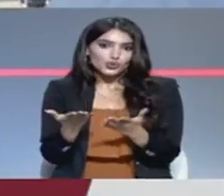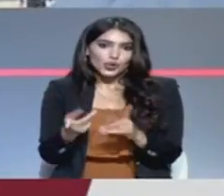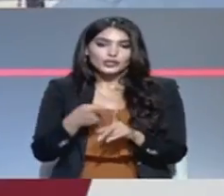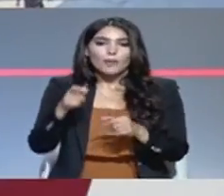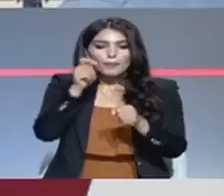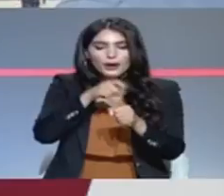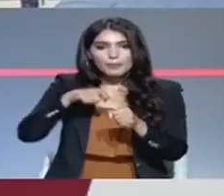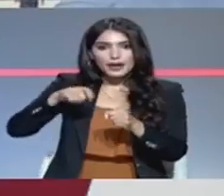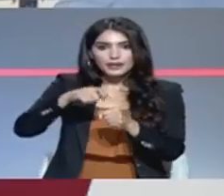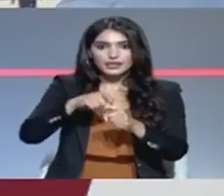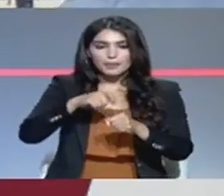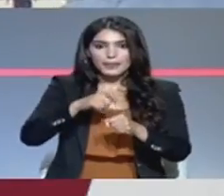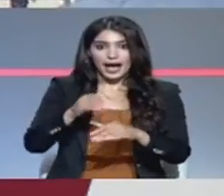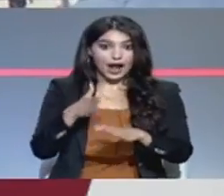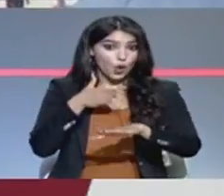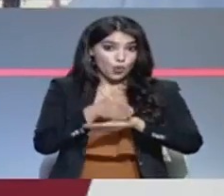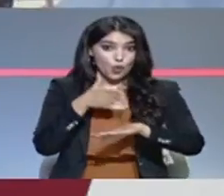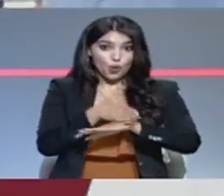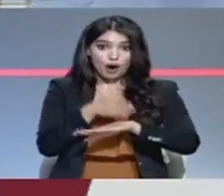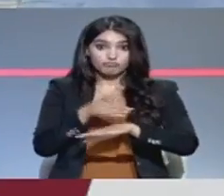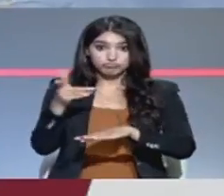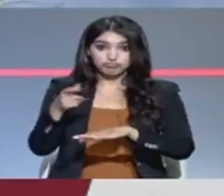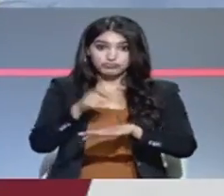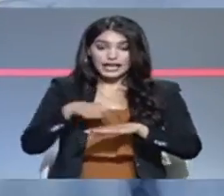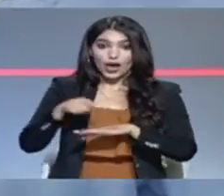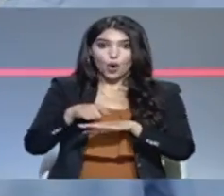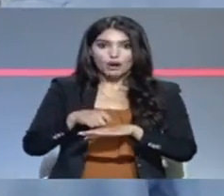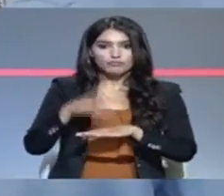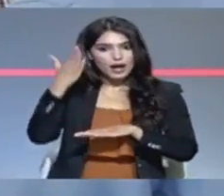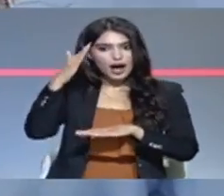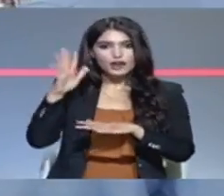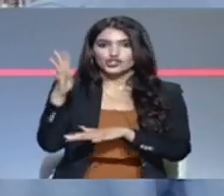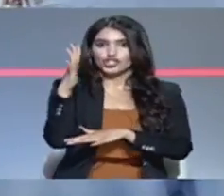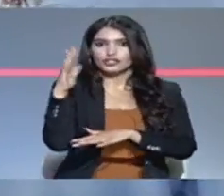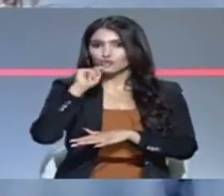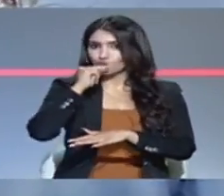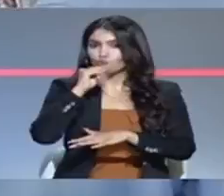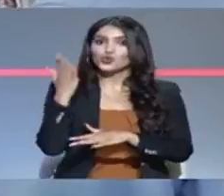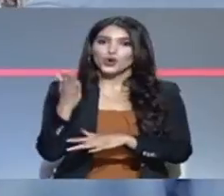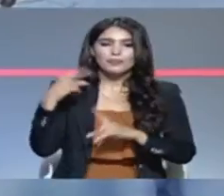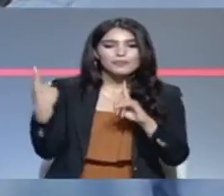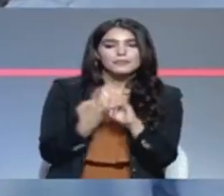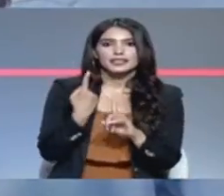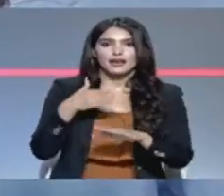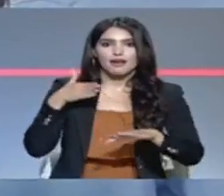نحت على مد الخشب اللي هو خشب الزيتون، لأنه عنده خصوصية